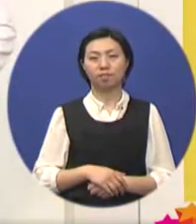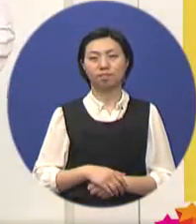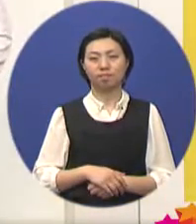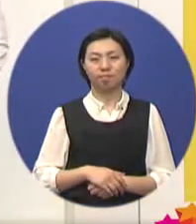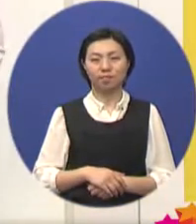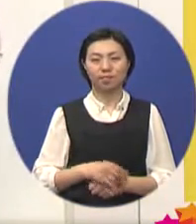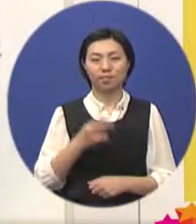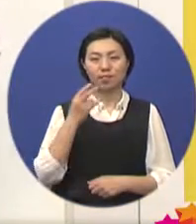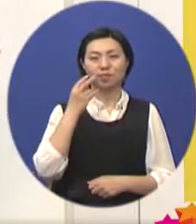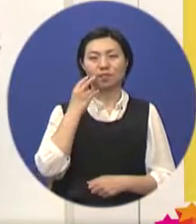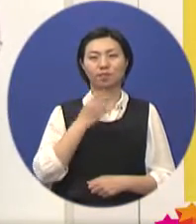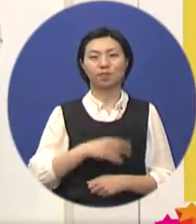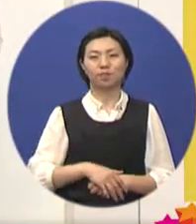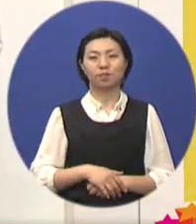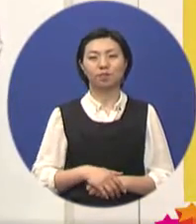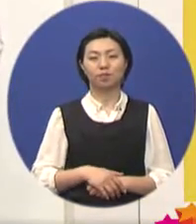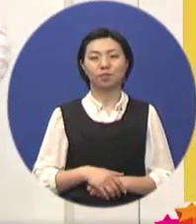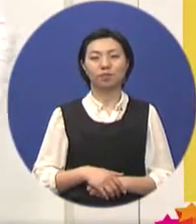네.